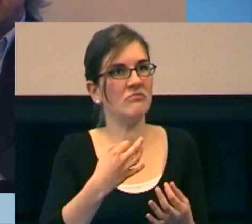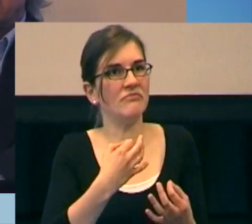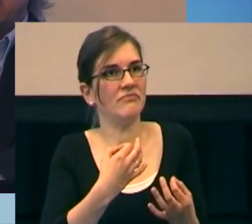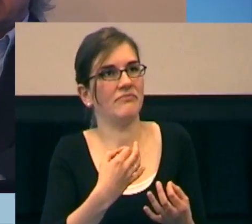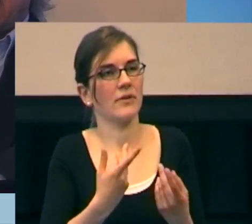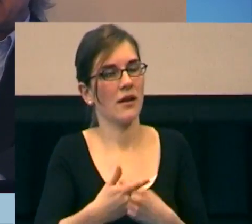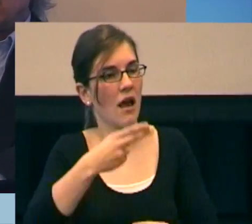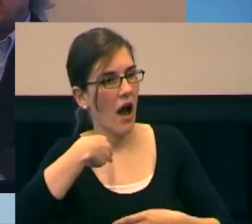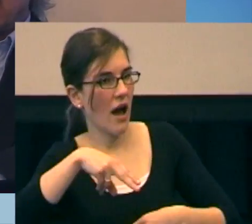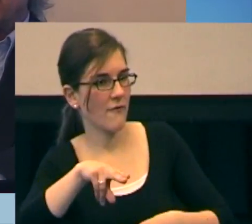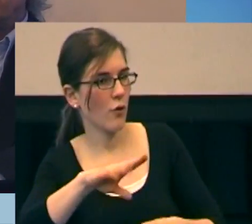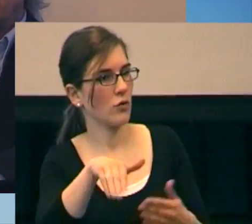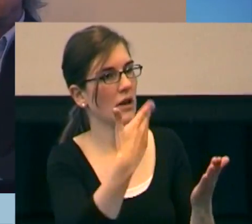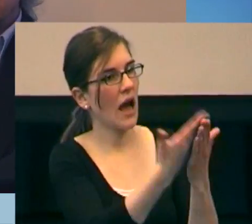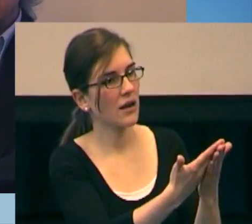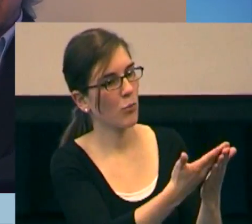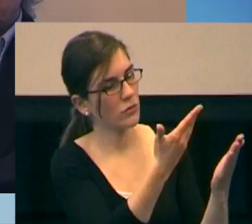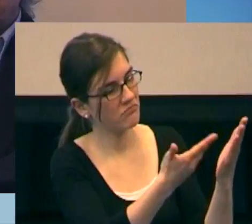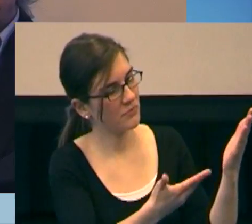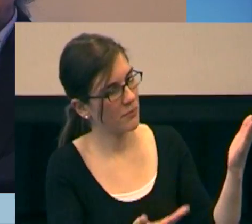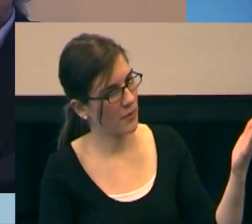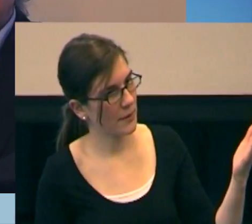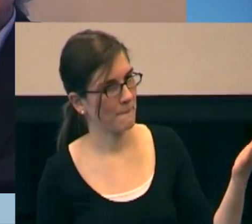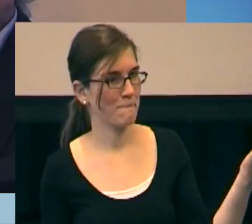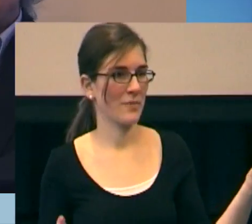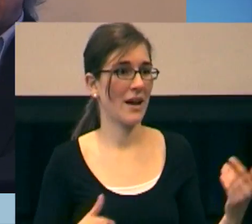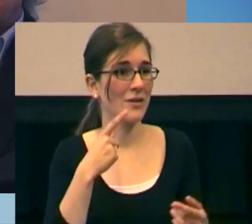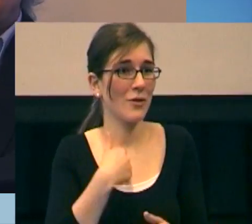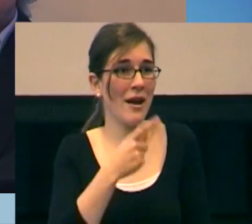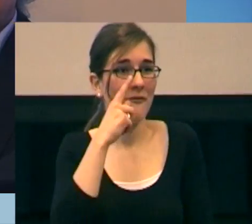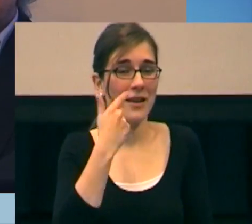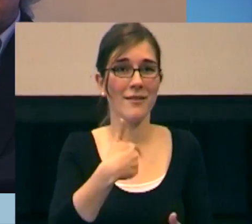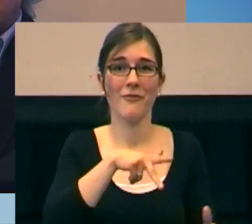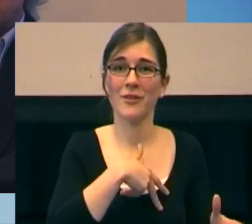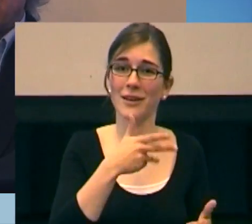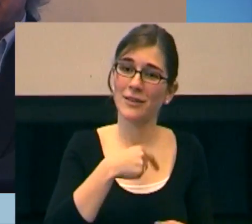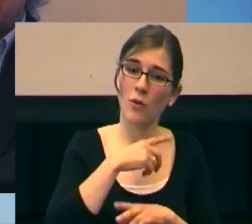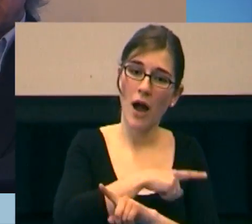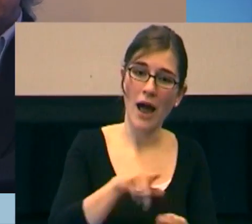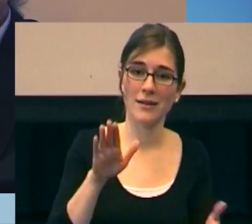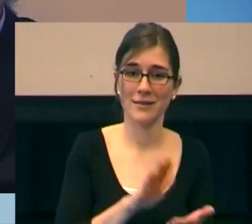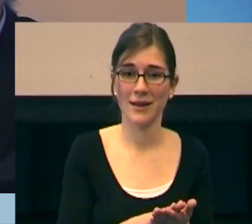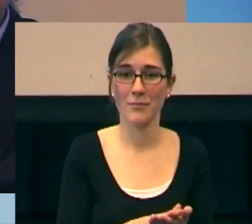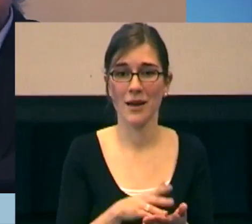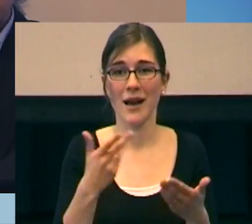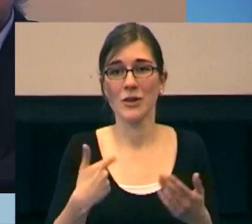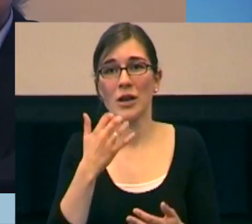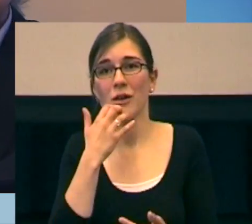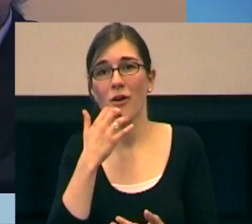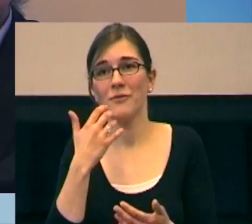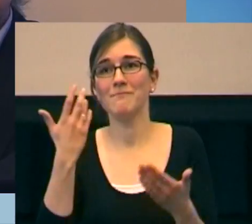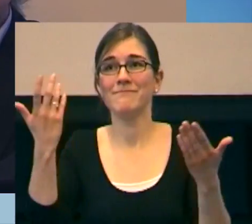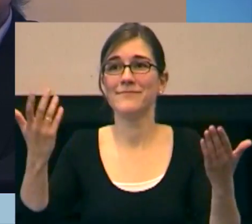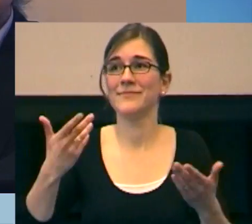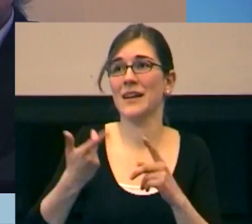müssen ihnen gewisse Angebote machen wir wären dankbar wir wären gerne sofort bereit den PSA Wert in die Ecke zu werfen wenn wir einen besseren Wert